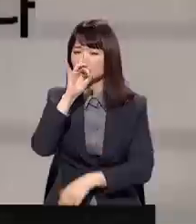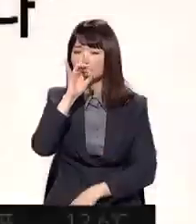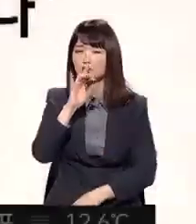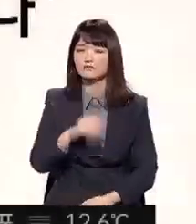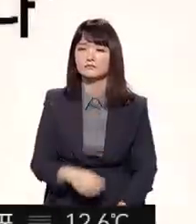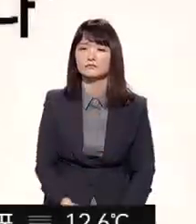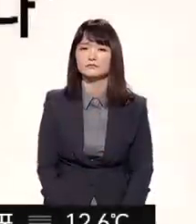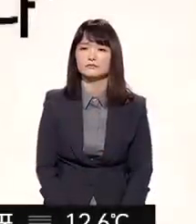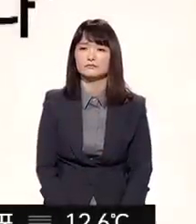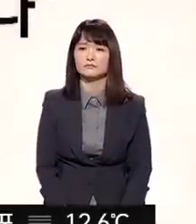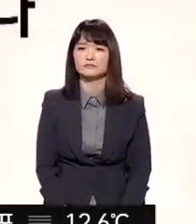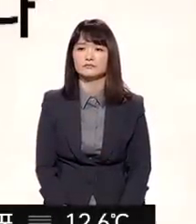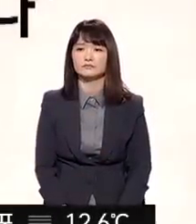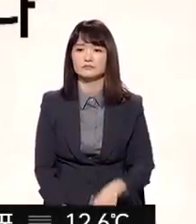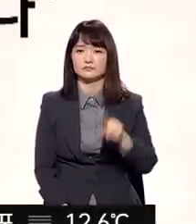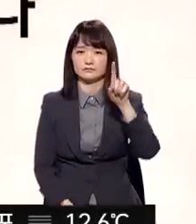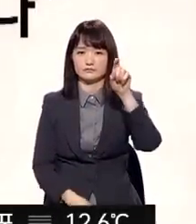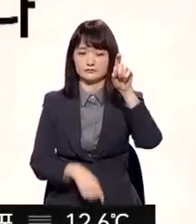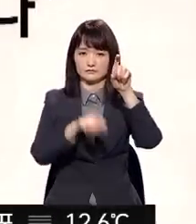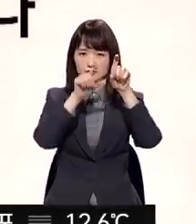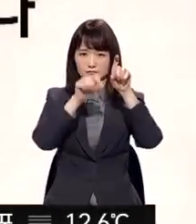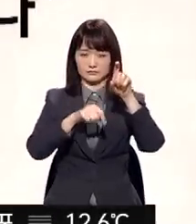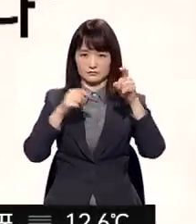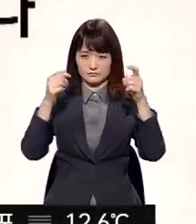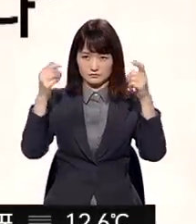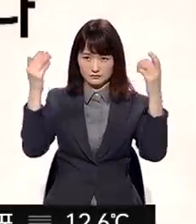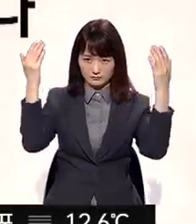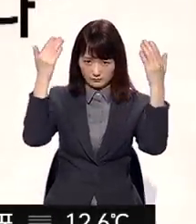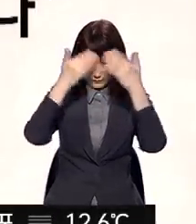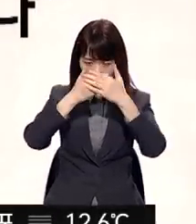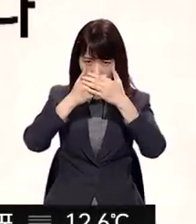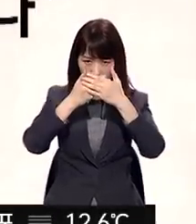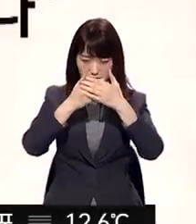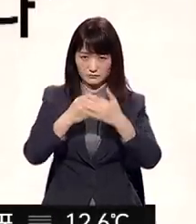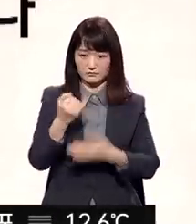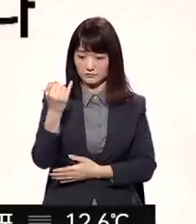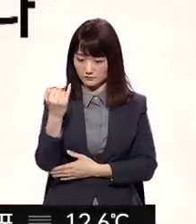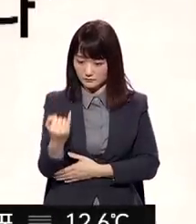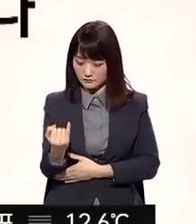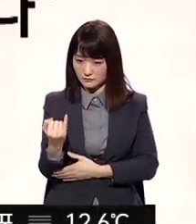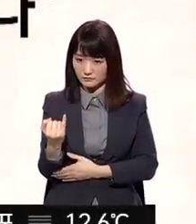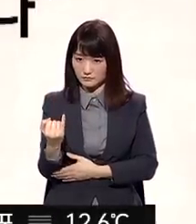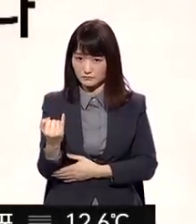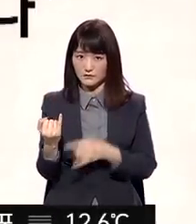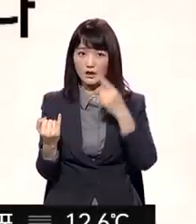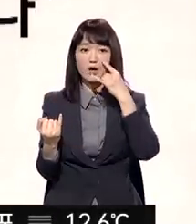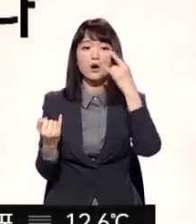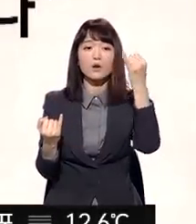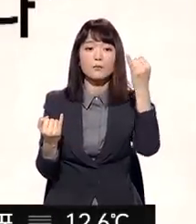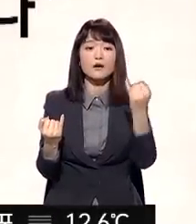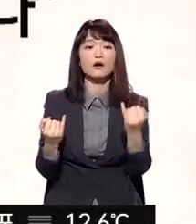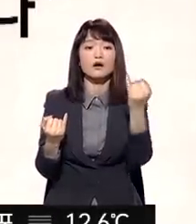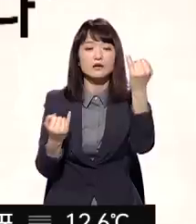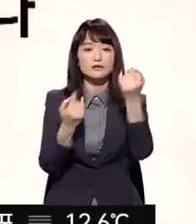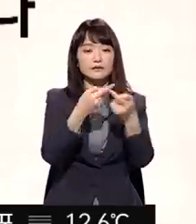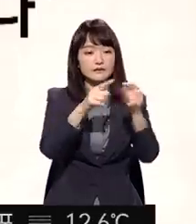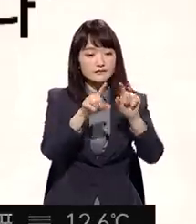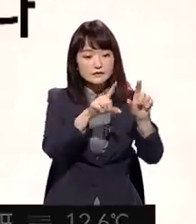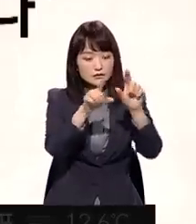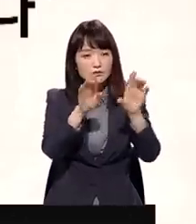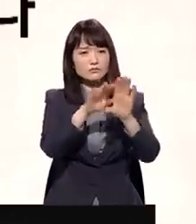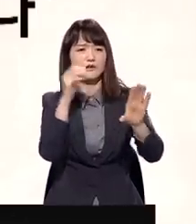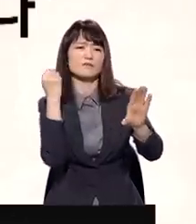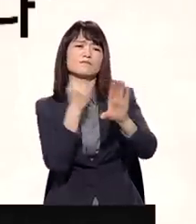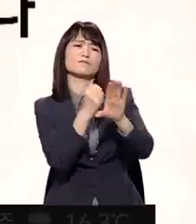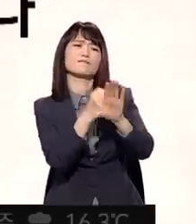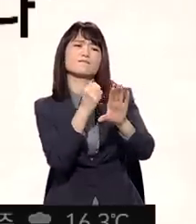상황이었습니다. 그래서 11일 밤에 이 넷째 딸, 그러니까 동생이죠. 동생이 이제 어머니와 언니가 사는 집에 가서 문 열어달라고 이제 쾅쾅쾅